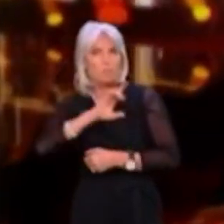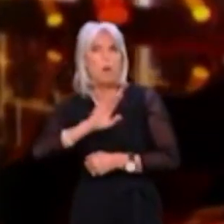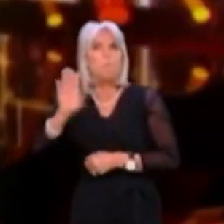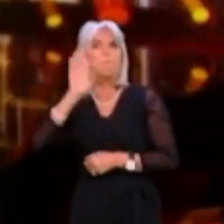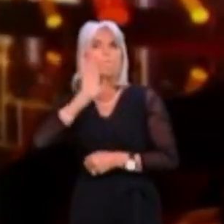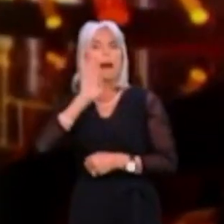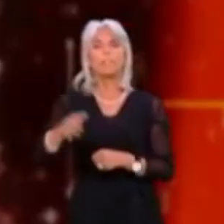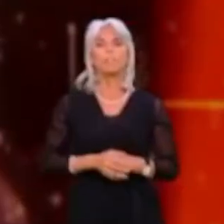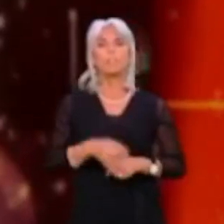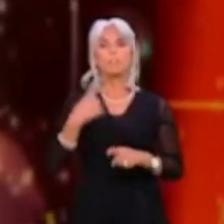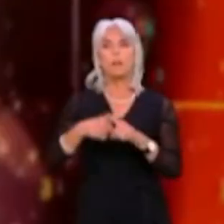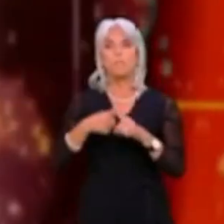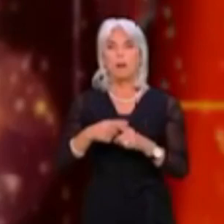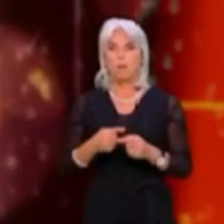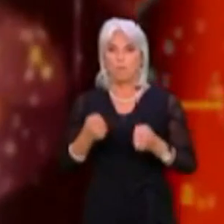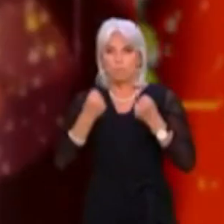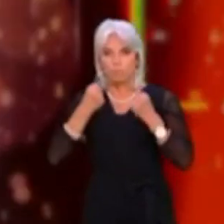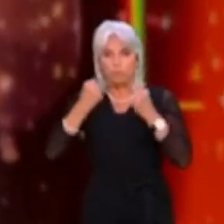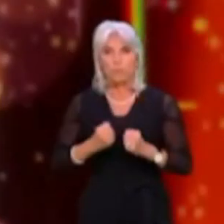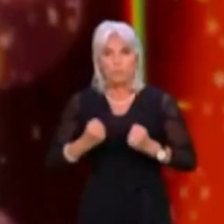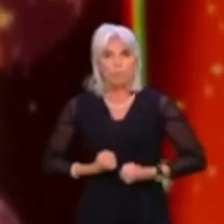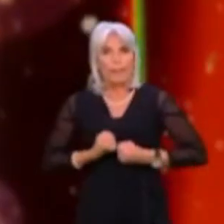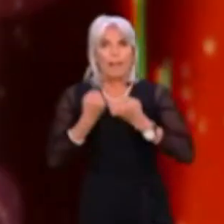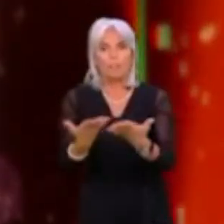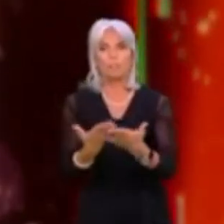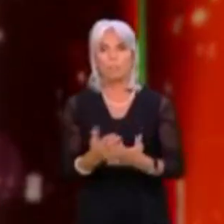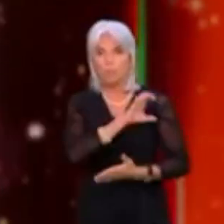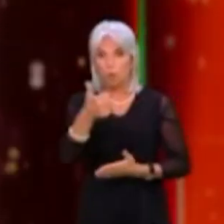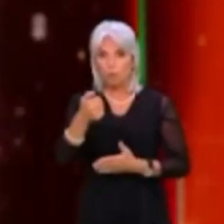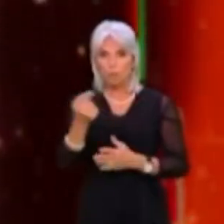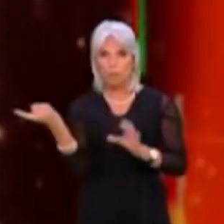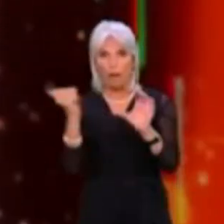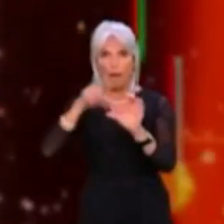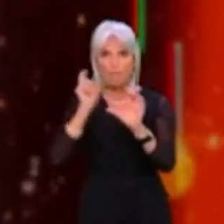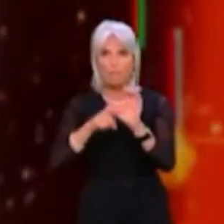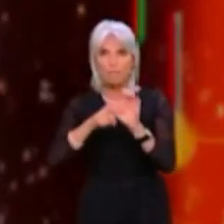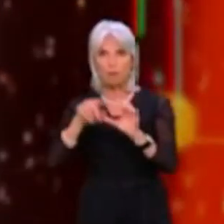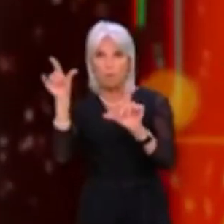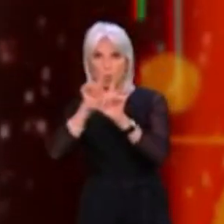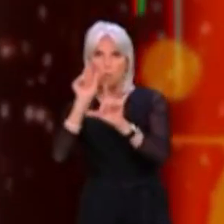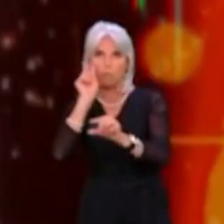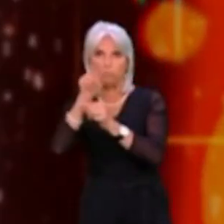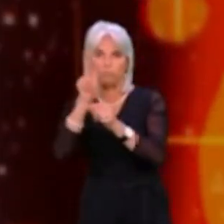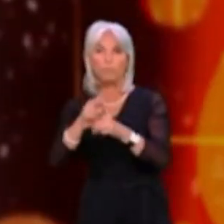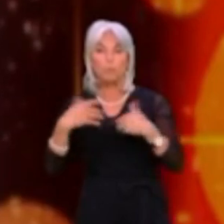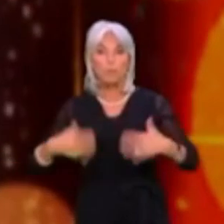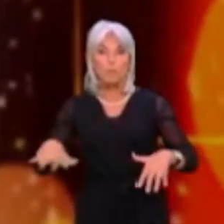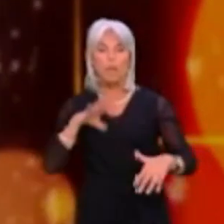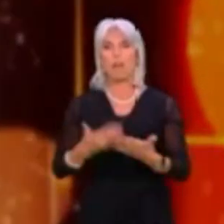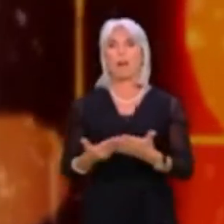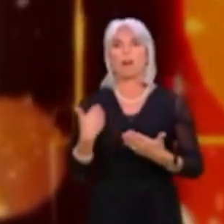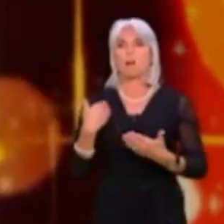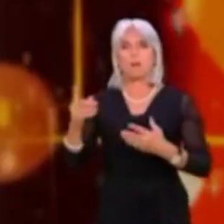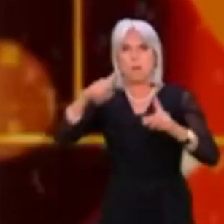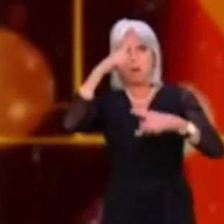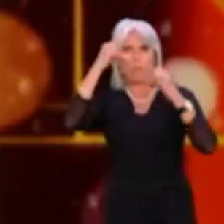Cette initiative s'appelle Would You React. Elle cumule plus de 169 millions de vues sur YouTube, ce qui est énorme, avec ces